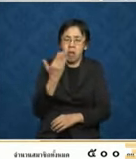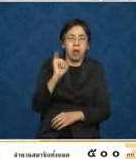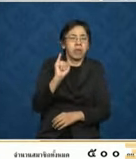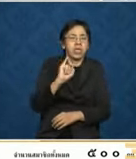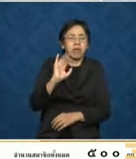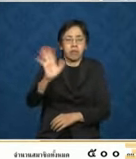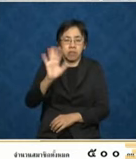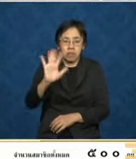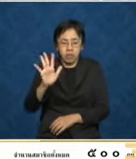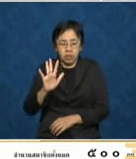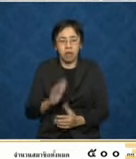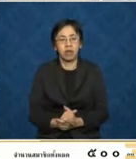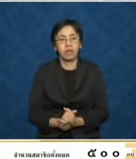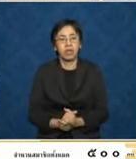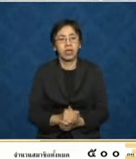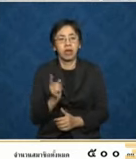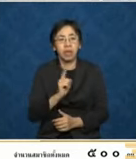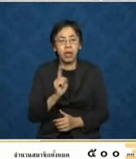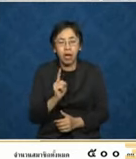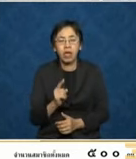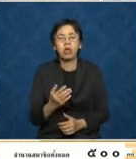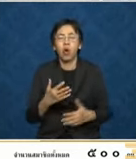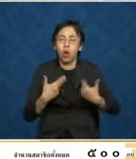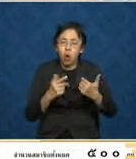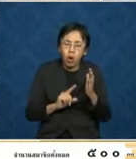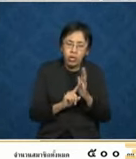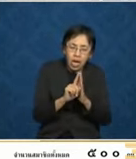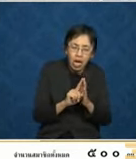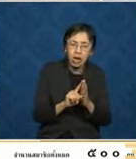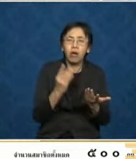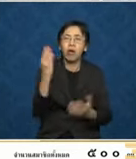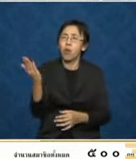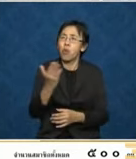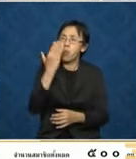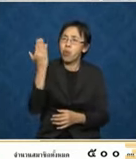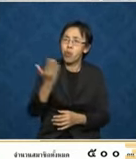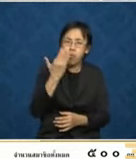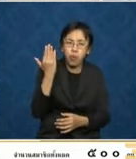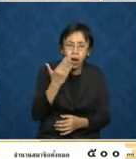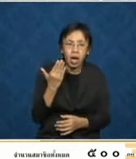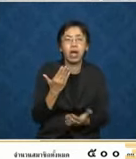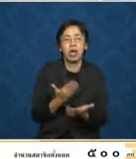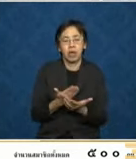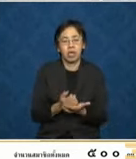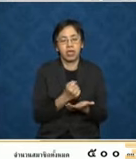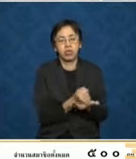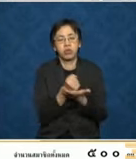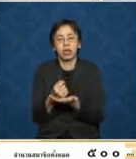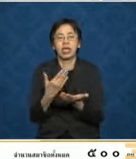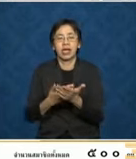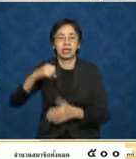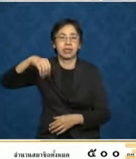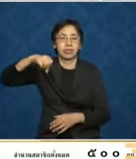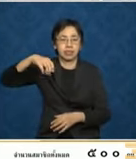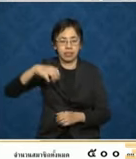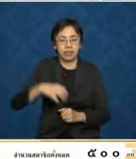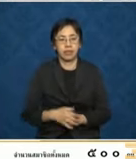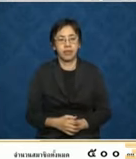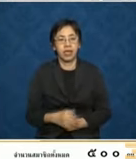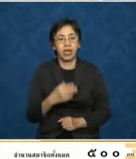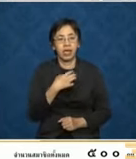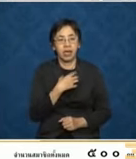ษนี่ต้องไม่ให้เกิดขึ้นแต่ผลกระทบในเรื่องของอุณหภูมิการเปลี่ยนแปลงสภาวะทางอากาศเนี่ยนะครับต้องชดเชยให้เขาเรื่องของค่าไฟก็ฝากเรื่องของ